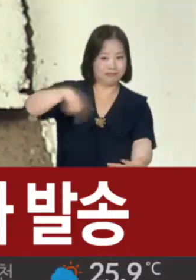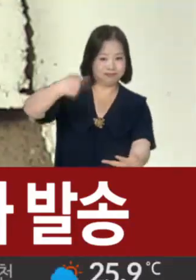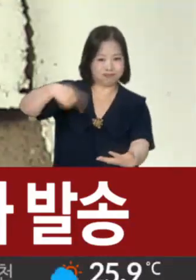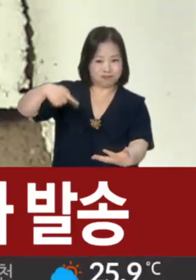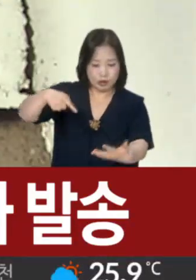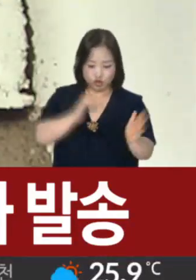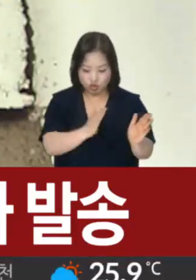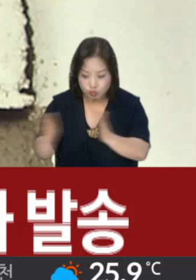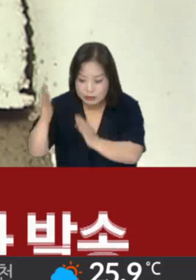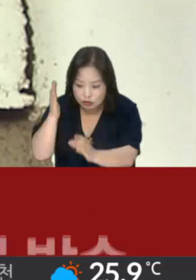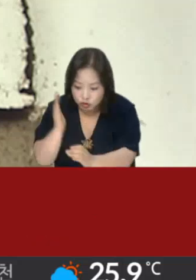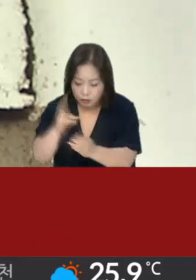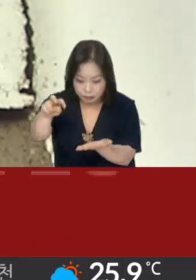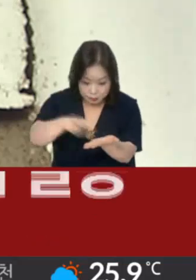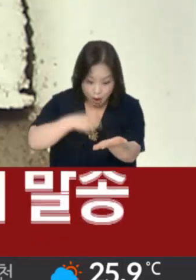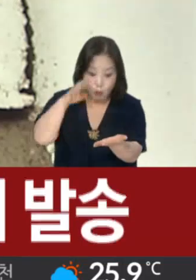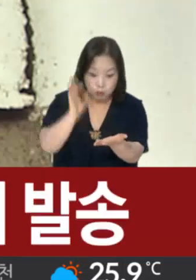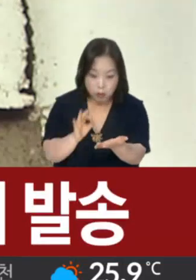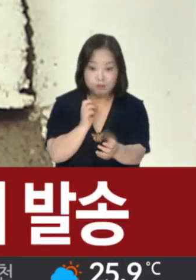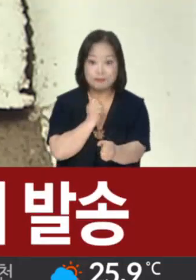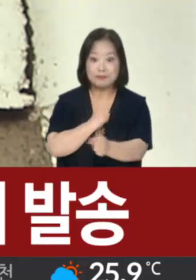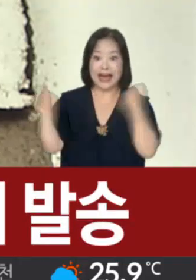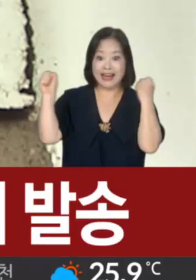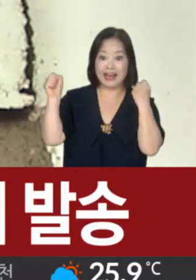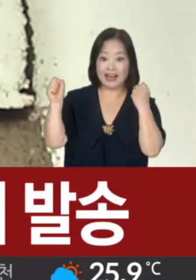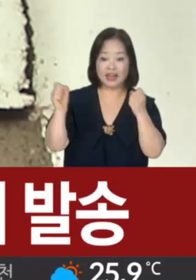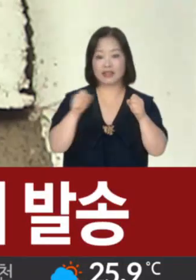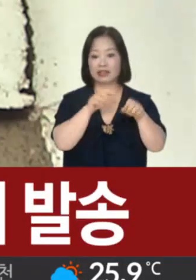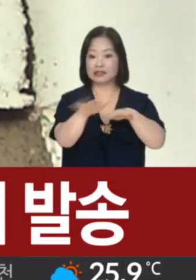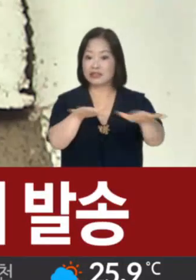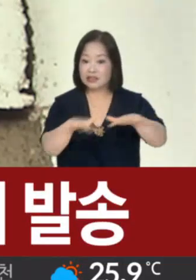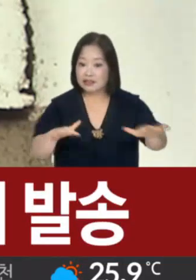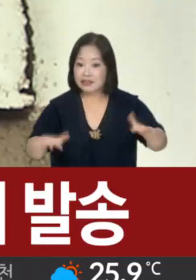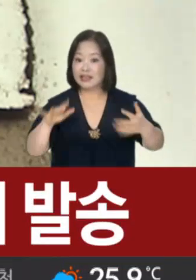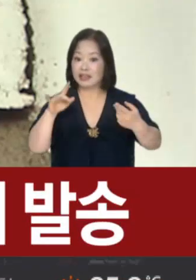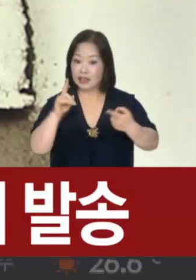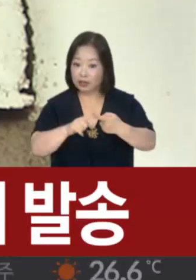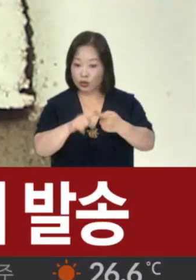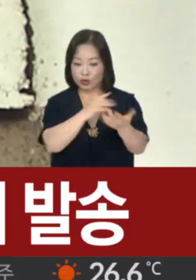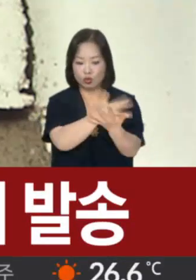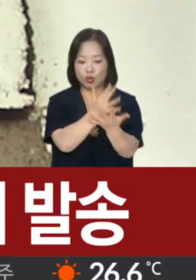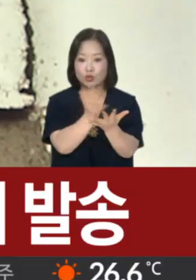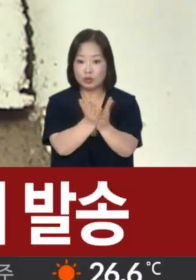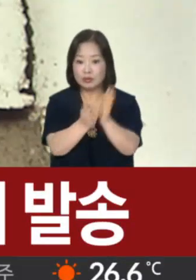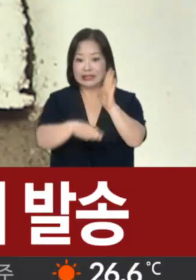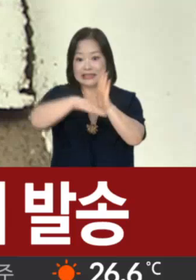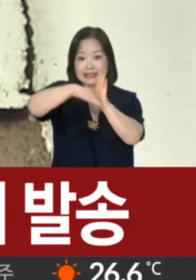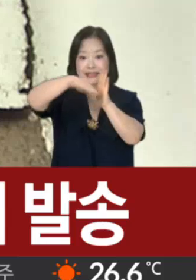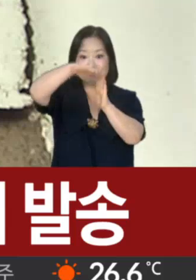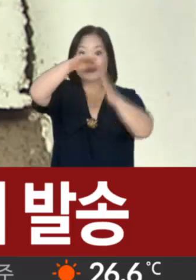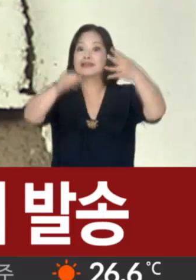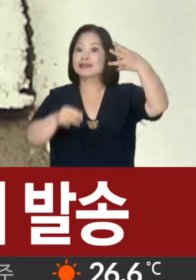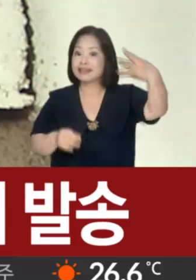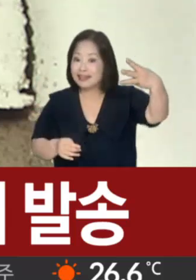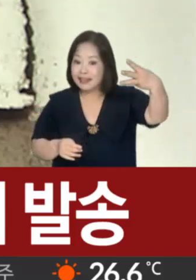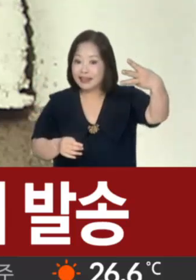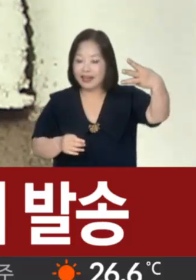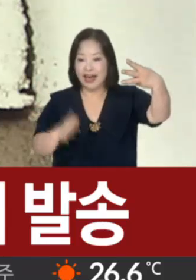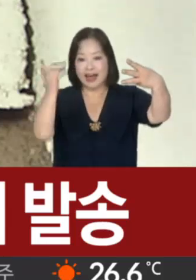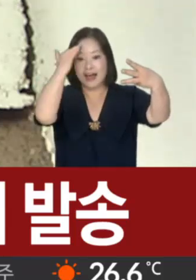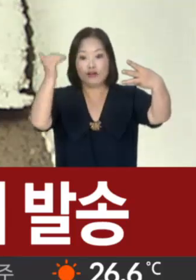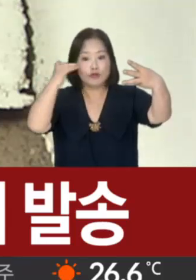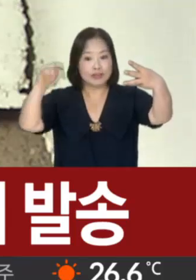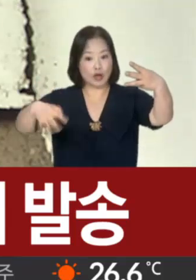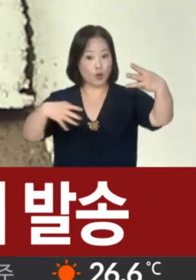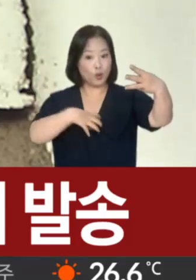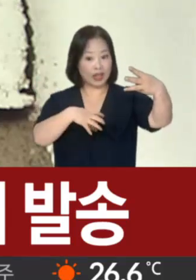받았는데요. 예, 예. 지금 이제 당연히 이제 그 지진에 대해서 세 가지 정도의 등급이 존재합니다. 이제 네. 우리나라 같은 이